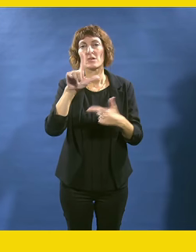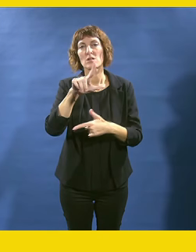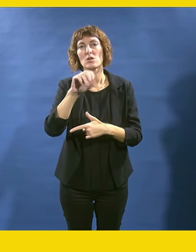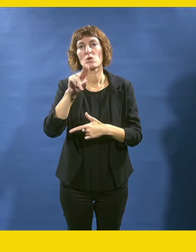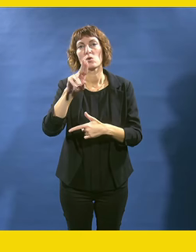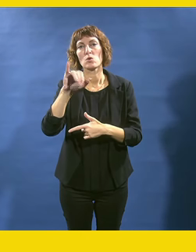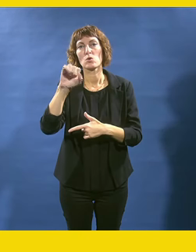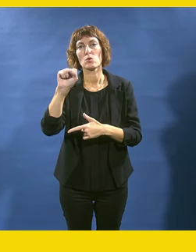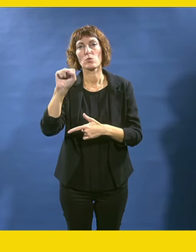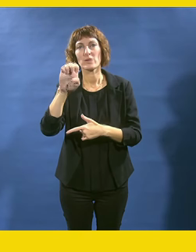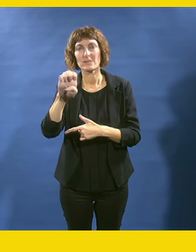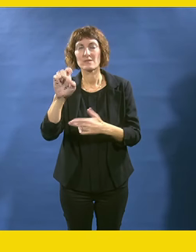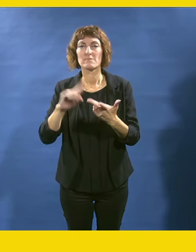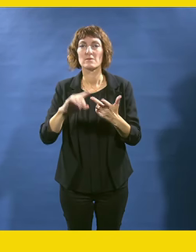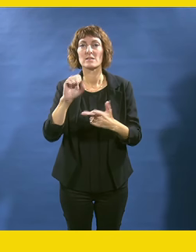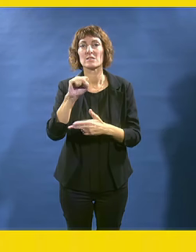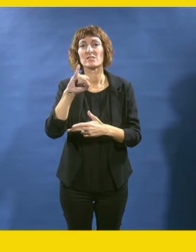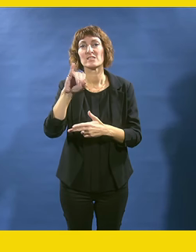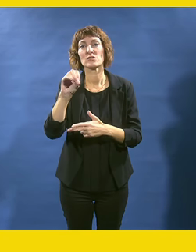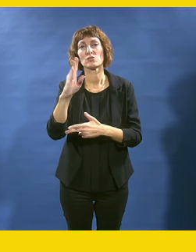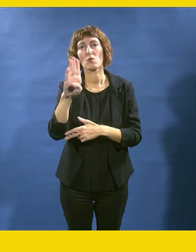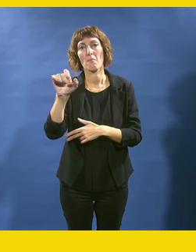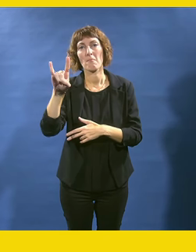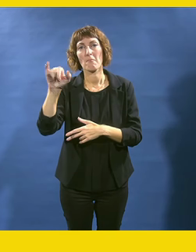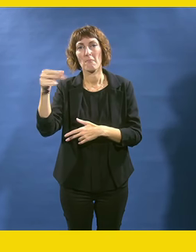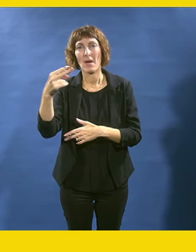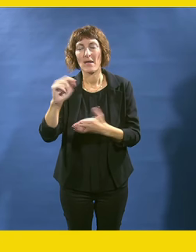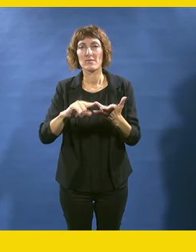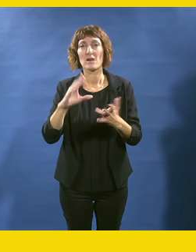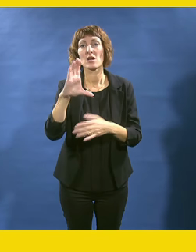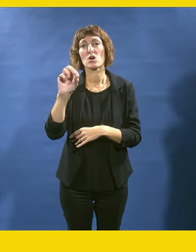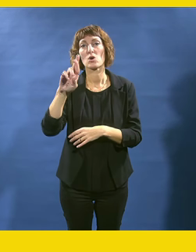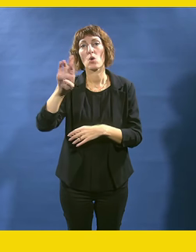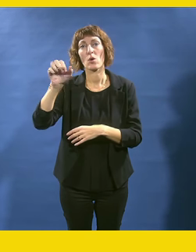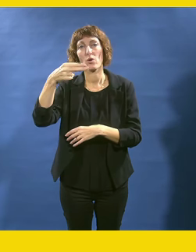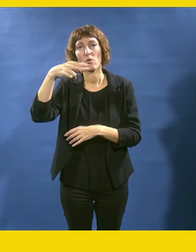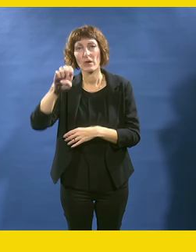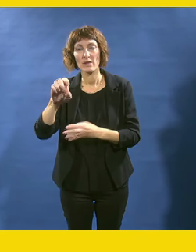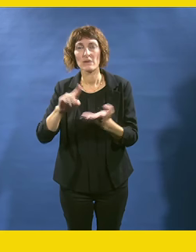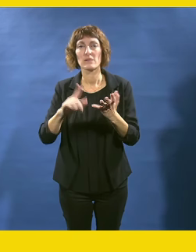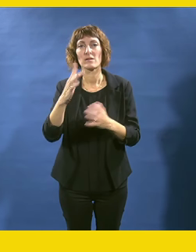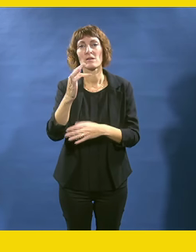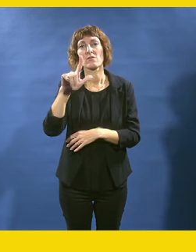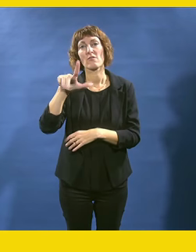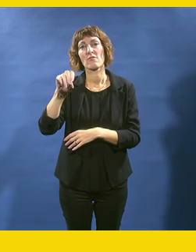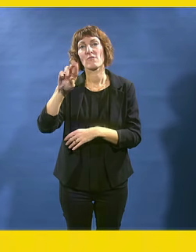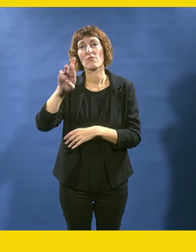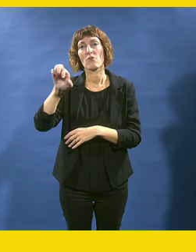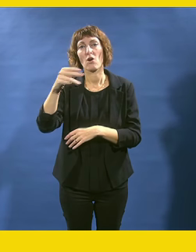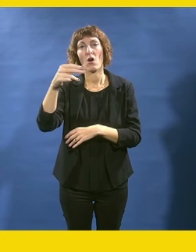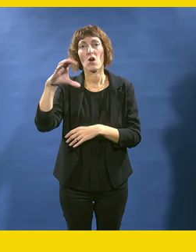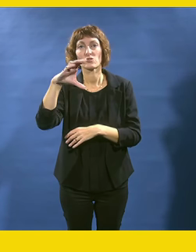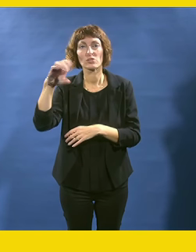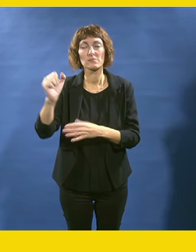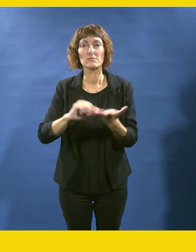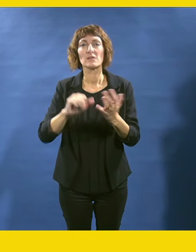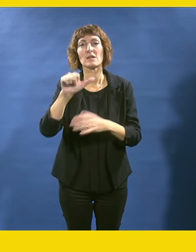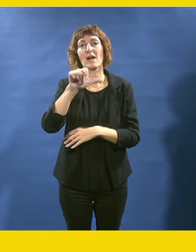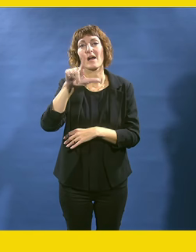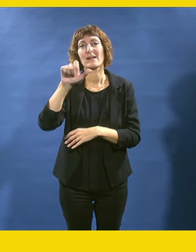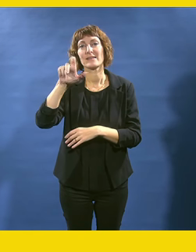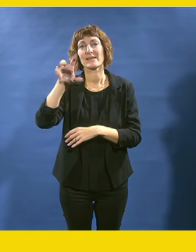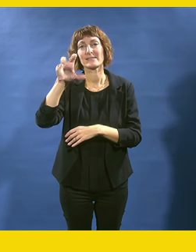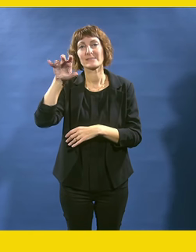Siobhan, Corinne, Florence, Alexis, Marietta, Charline et